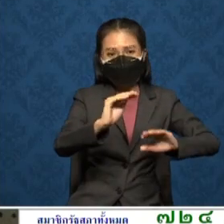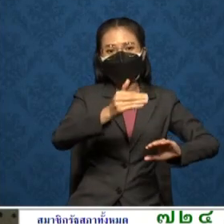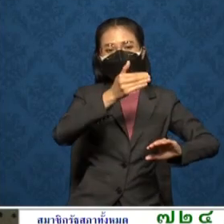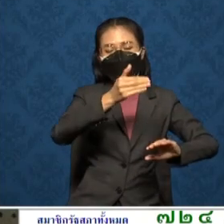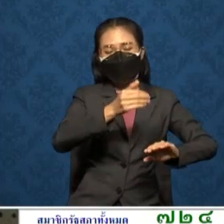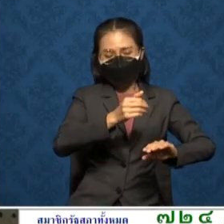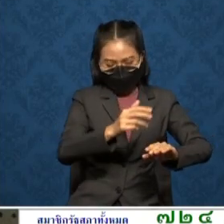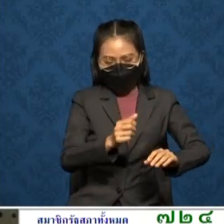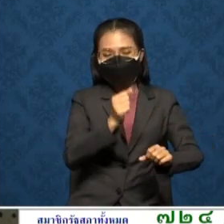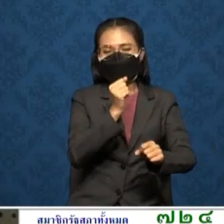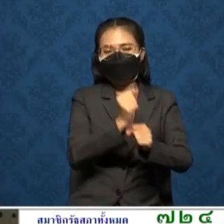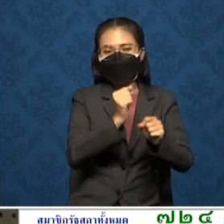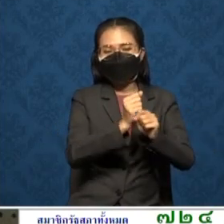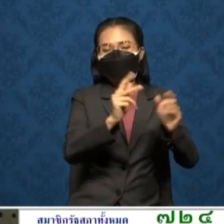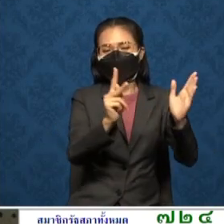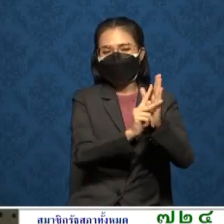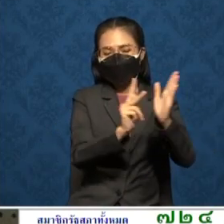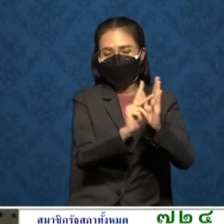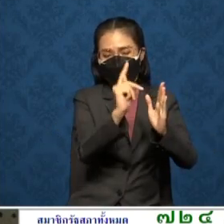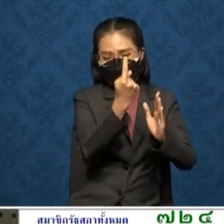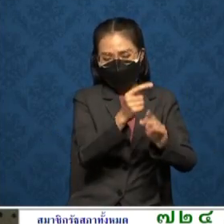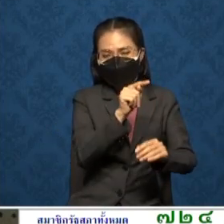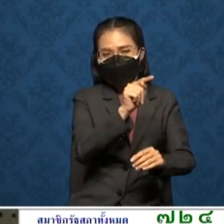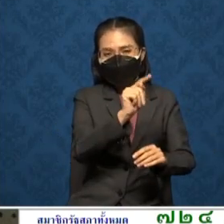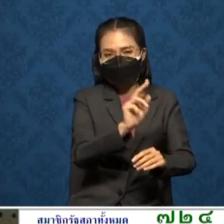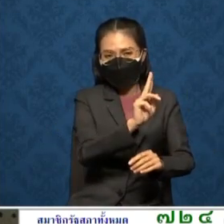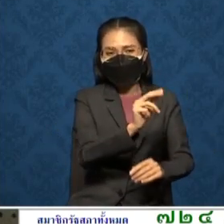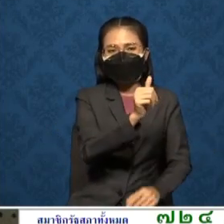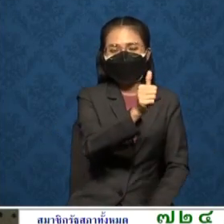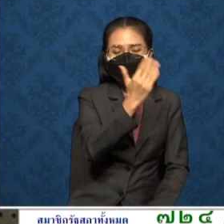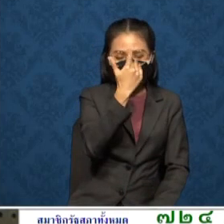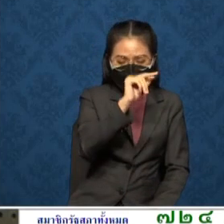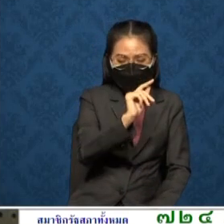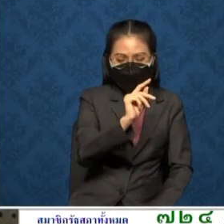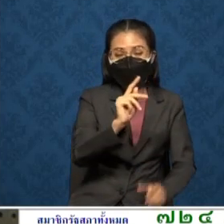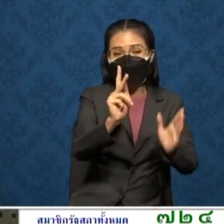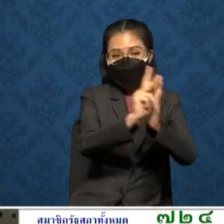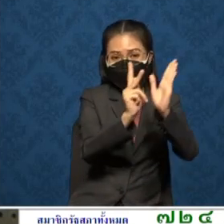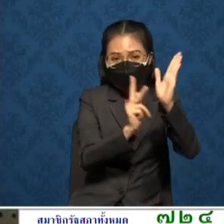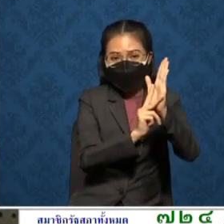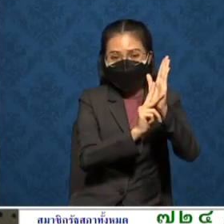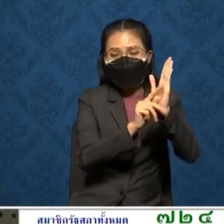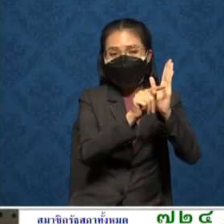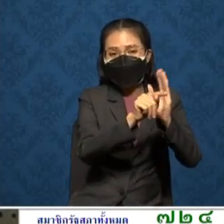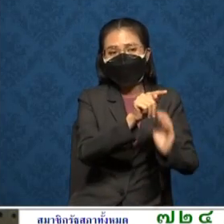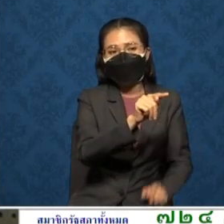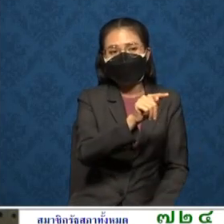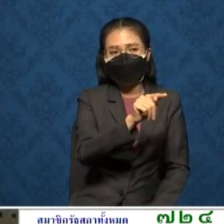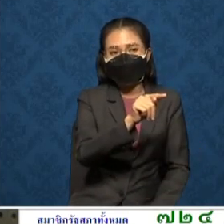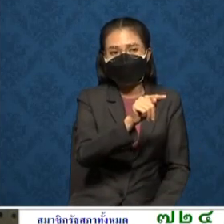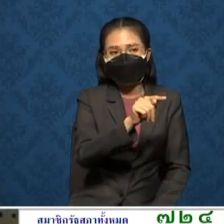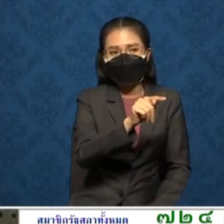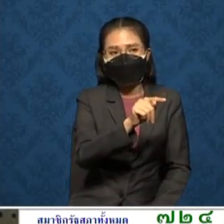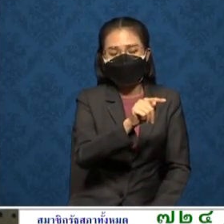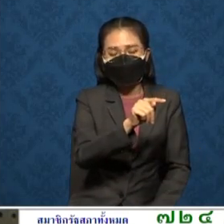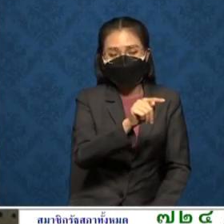ให้ซึ่งก็เป็นการดีไปอย่างหนึ่งเพราะว่าในการออกพระราชกฤษฎีกาหรือกฎหมายลูกนั้นเ